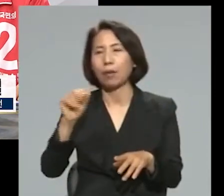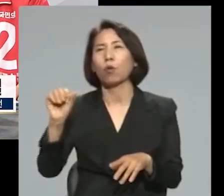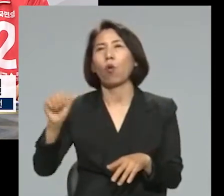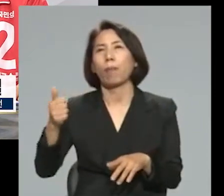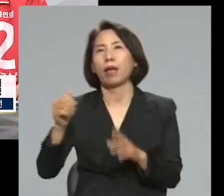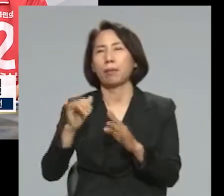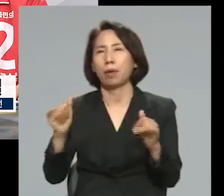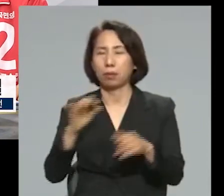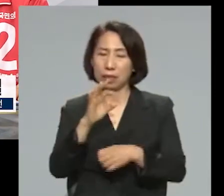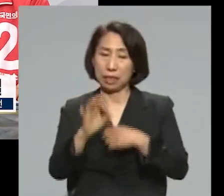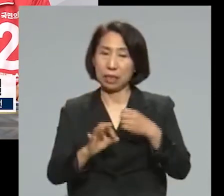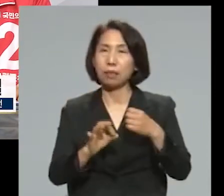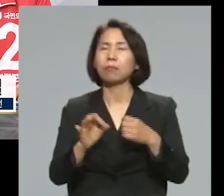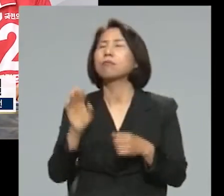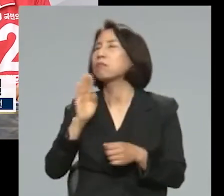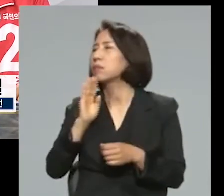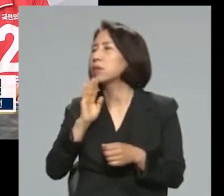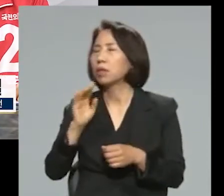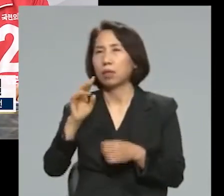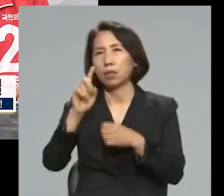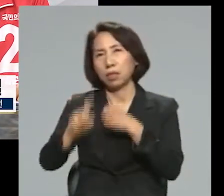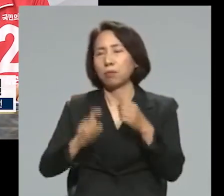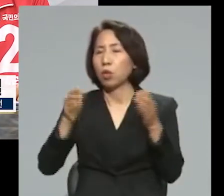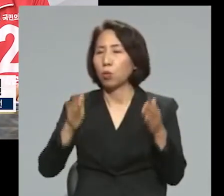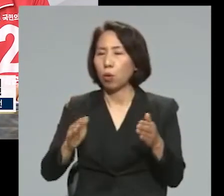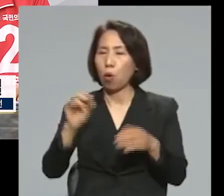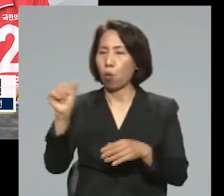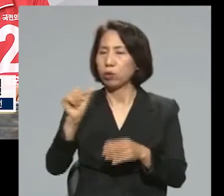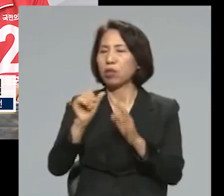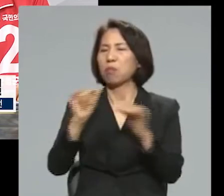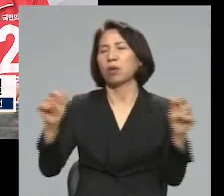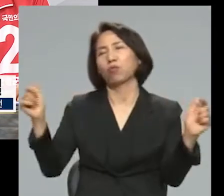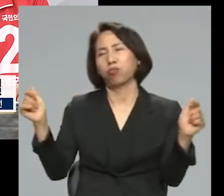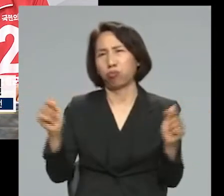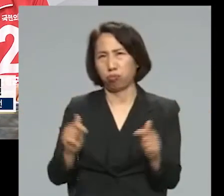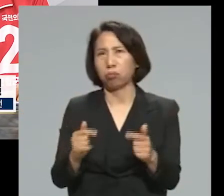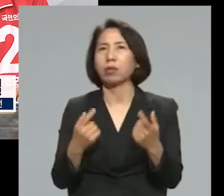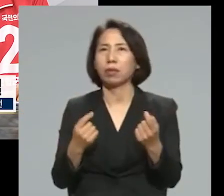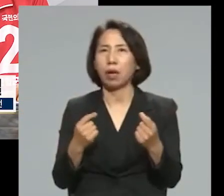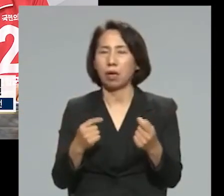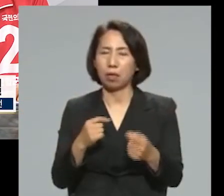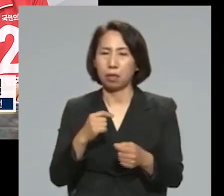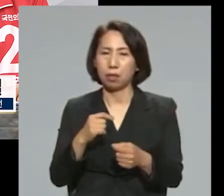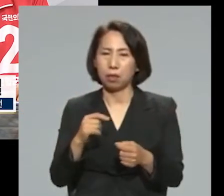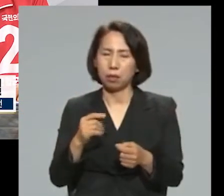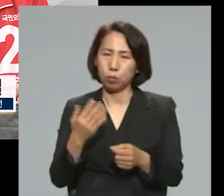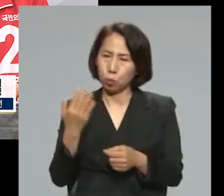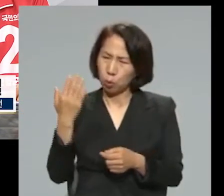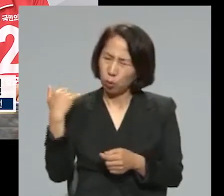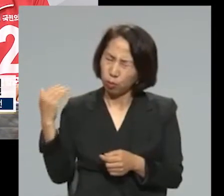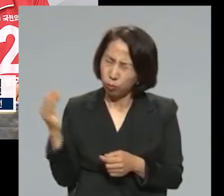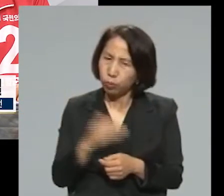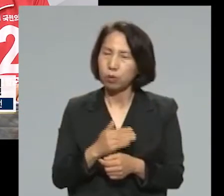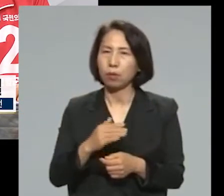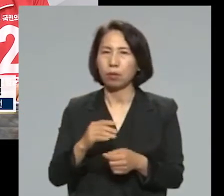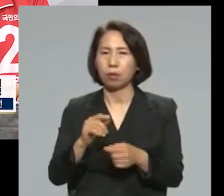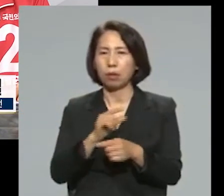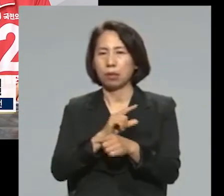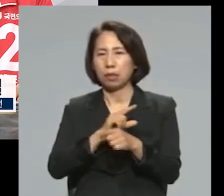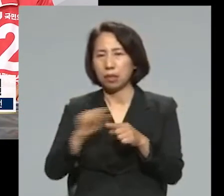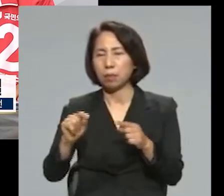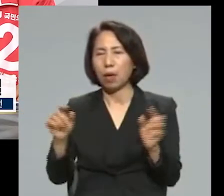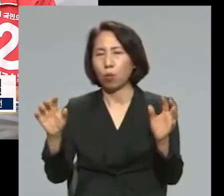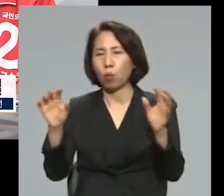예, 10년 동안 5천 명의 인구가 감소를 했습니다. 수십 년 동안 지방 소멸 위기에 대응하여 인구